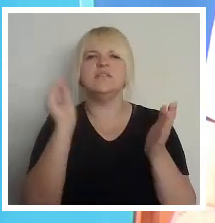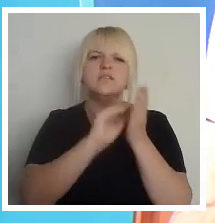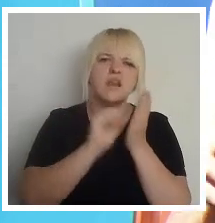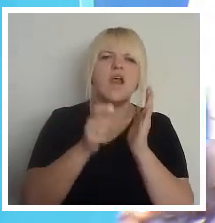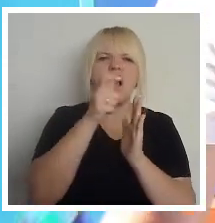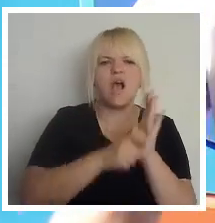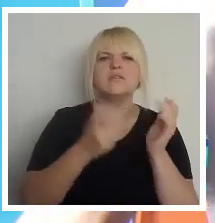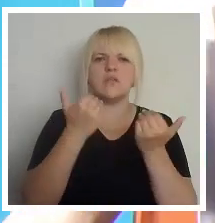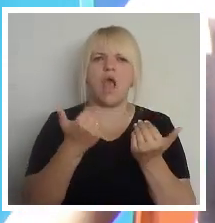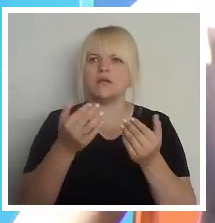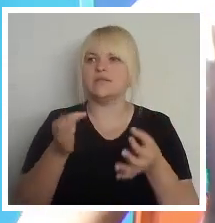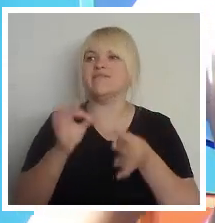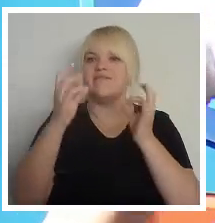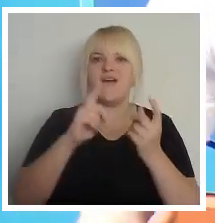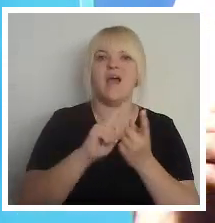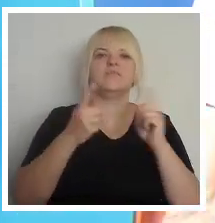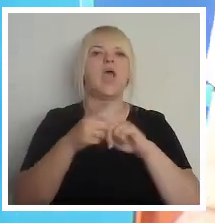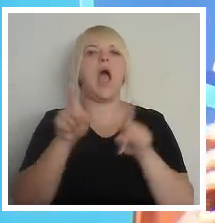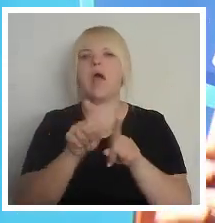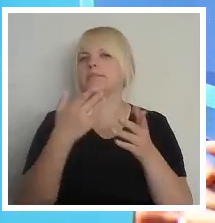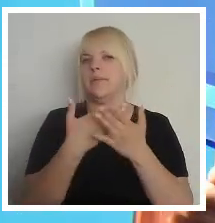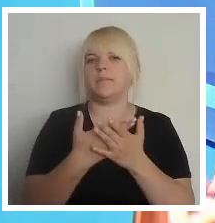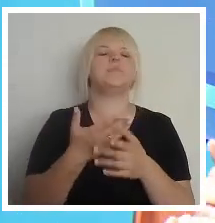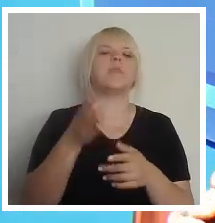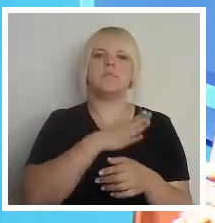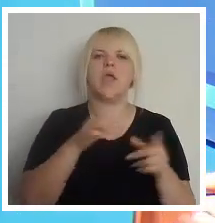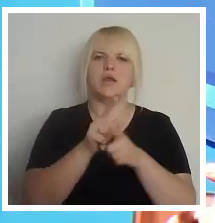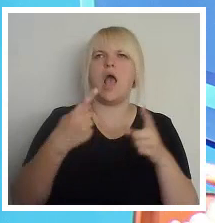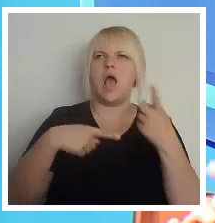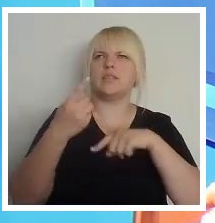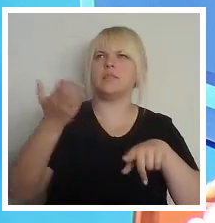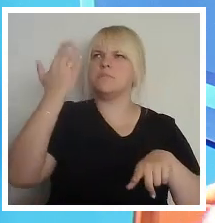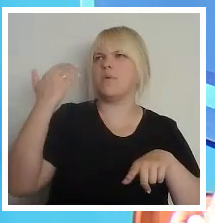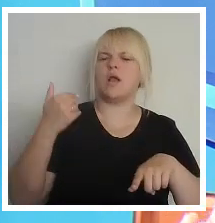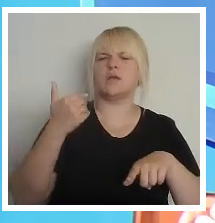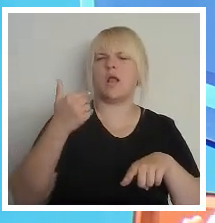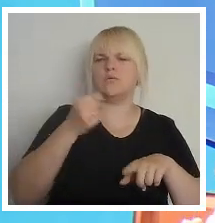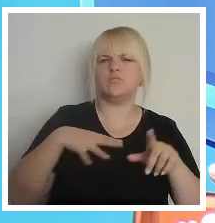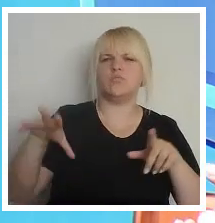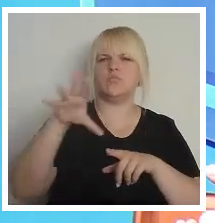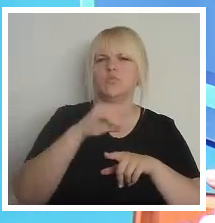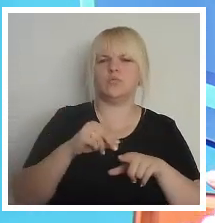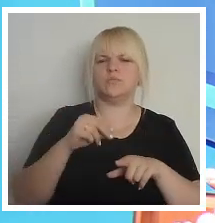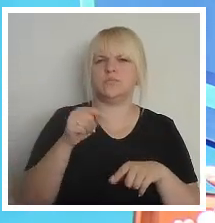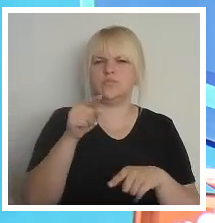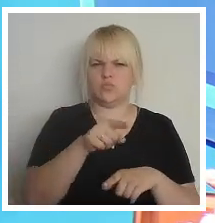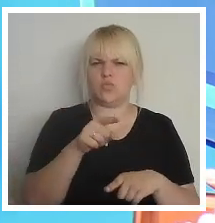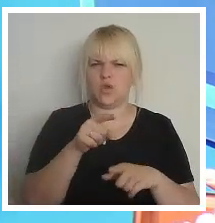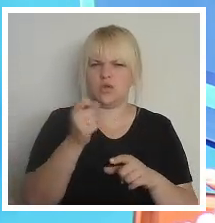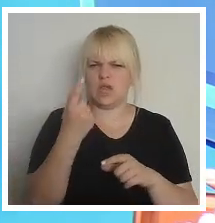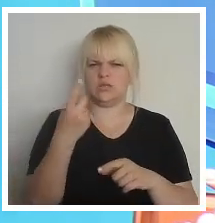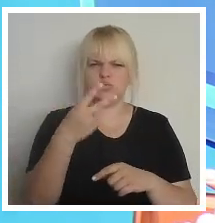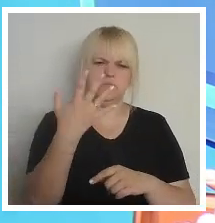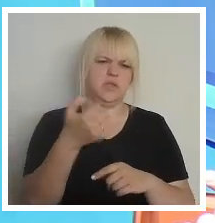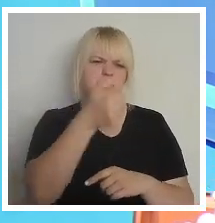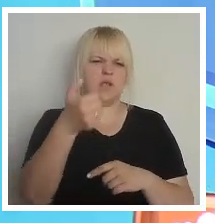kļuvuši aktuāli, jo, teiksim, nu, bija atkal, ja atgriežot atpakaļ mūsu to jau, nu, gandrīz 25 gadu